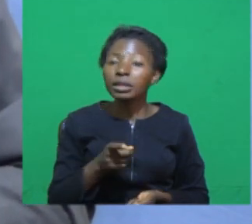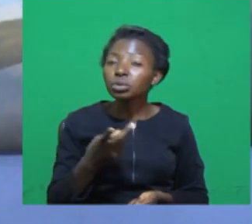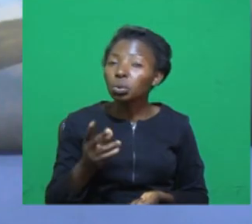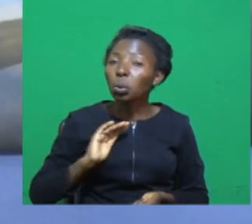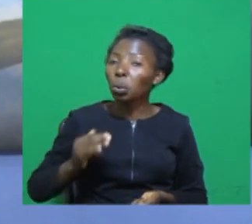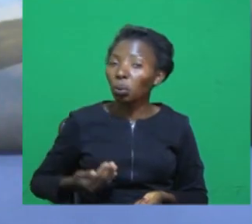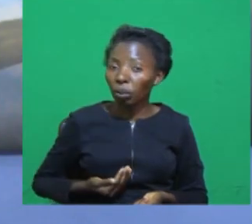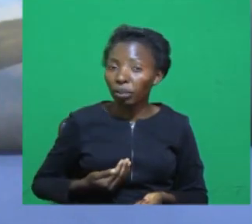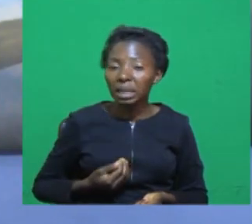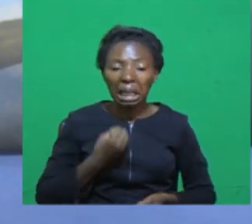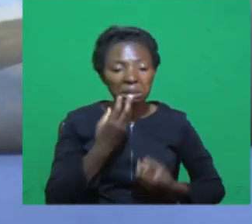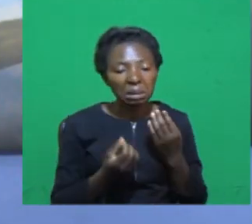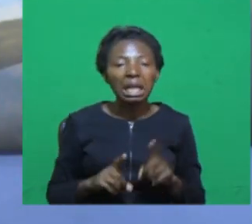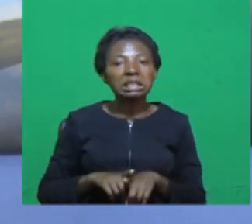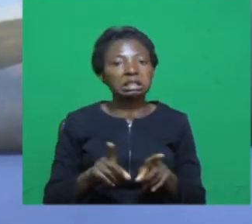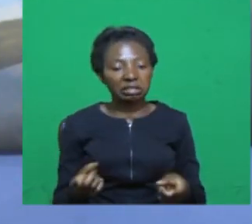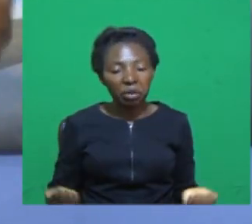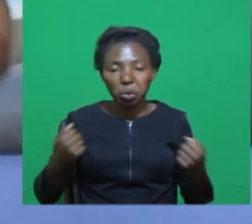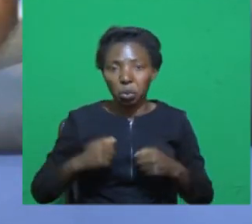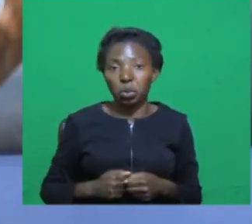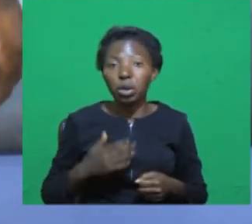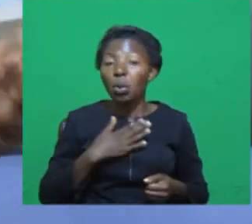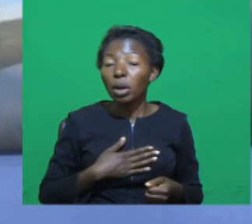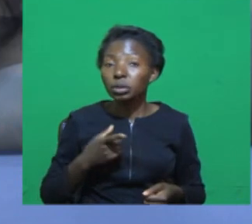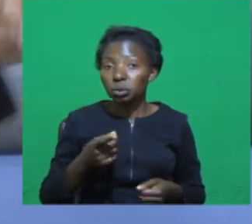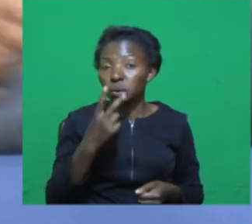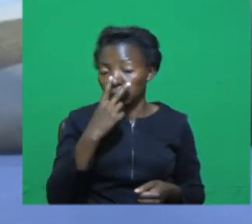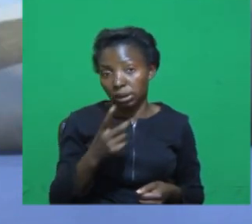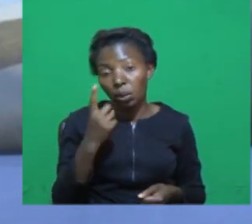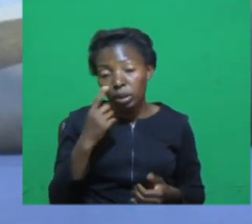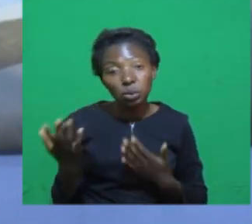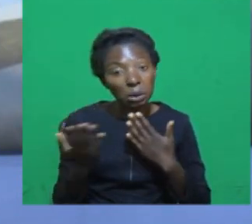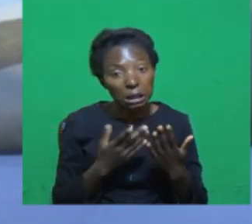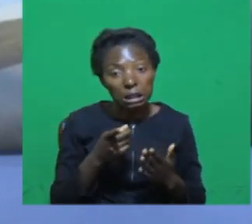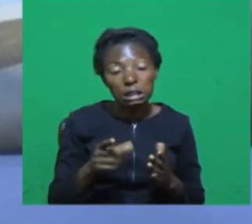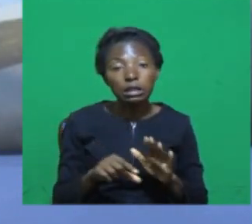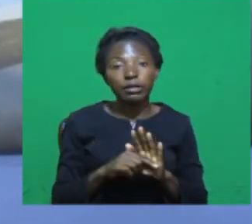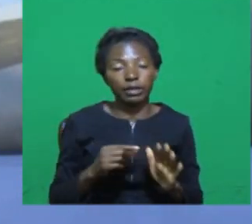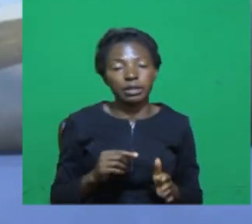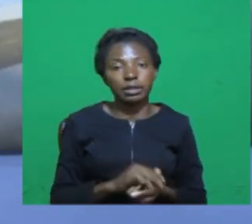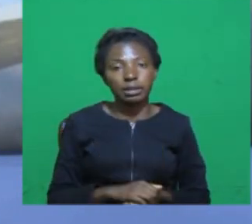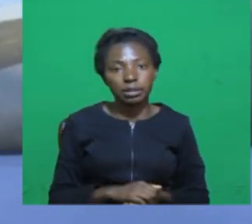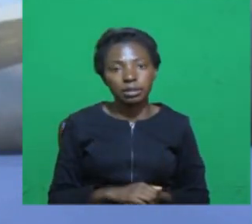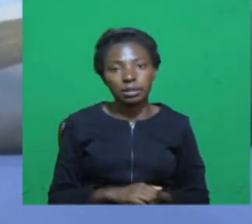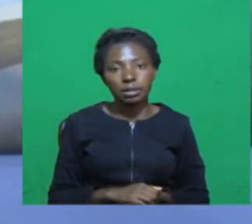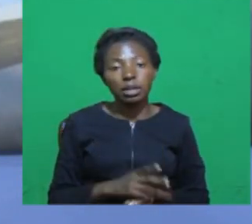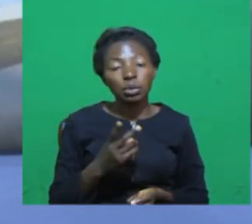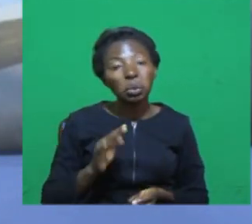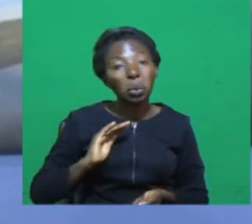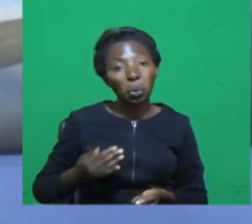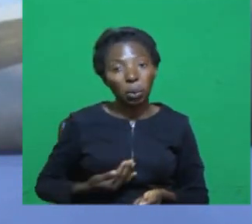ava vanodescribwa vakasiyana dressing. Sandoda kuti kuvateereri pamuchaverenga inzwa vateereri, pastor pavachaverenga vakadzi